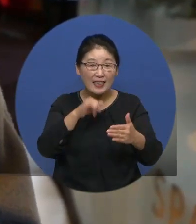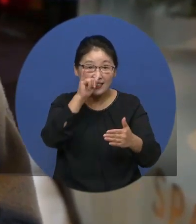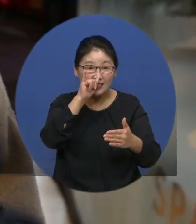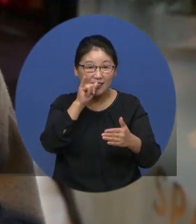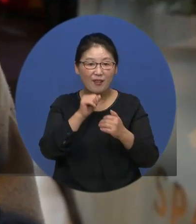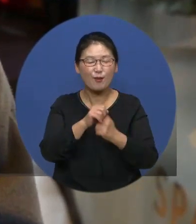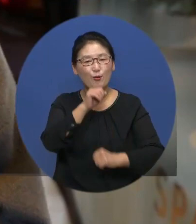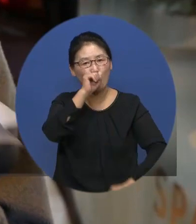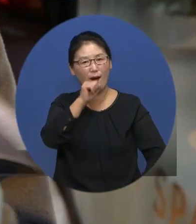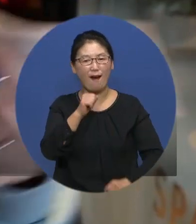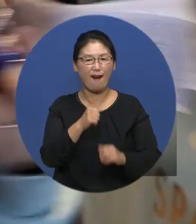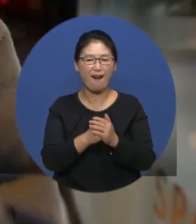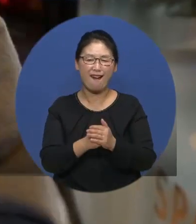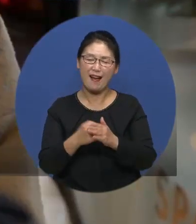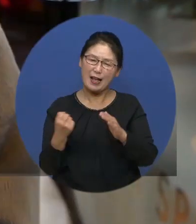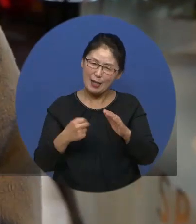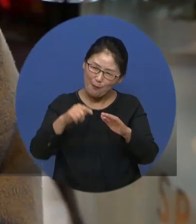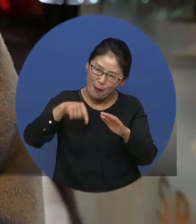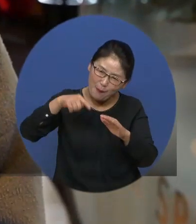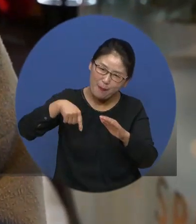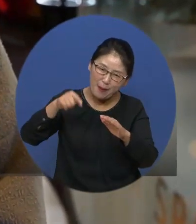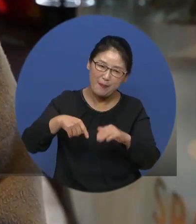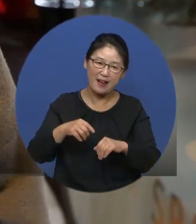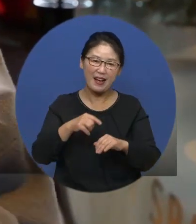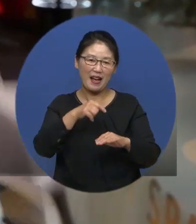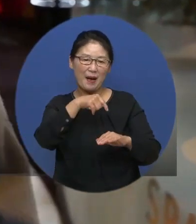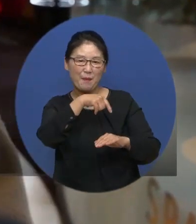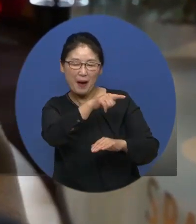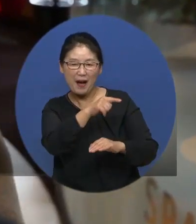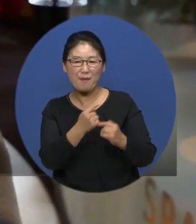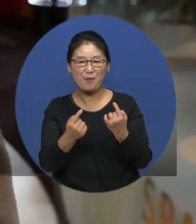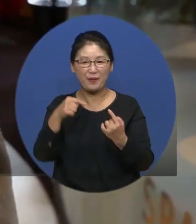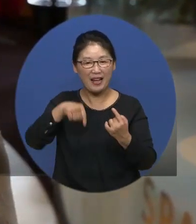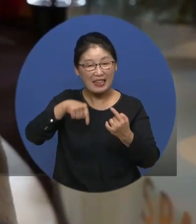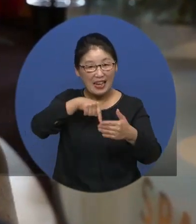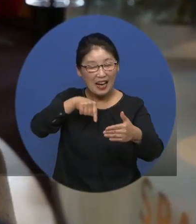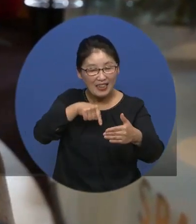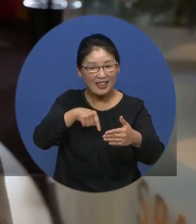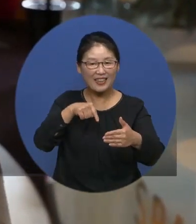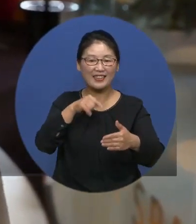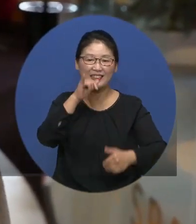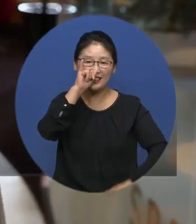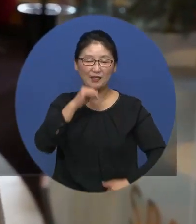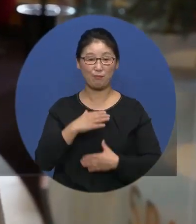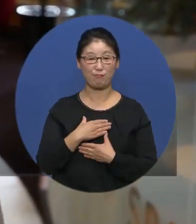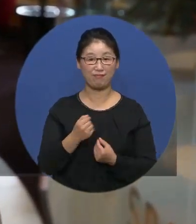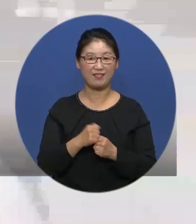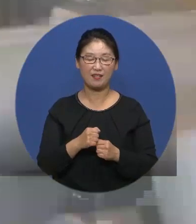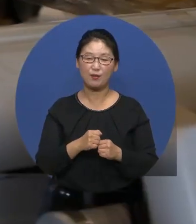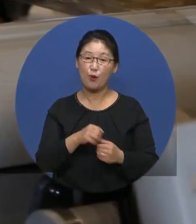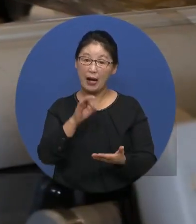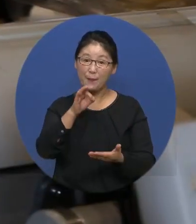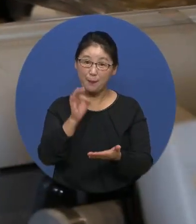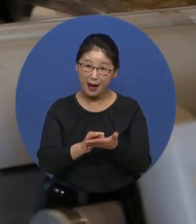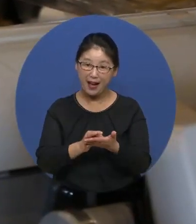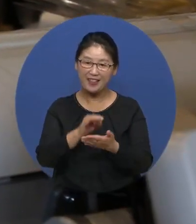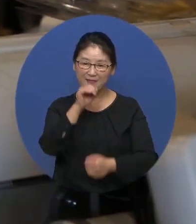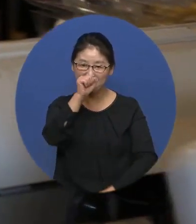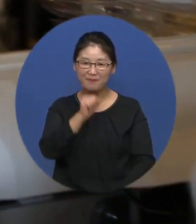되더라고요. 갈 수, 바깥에 나갈 수가 없으니까 편리하고 가격대도 괜찮은 것